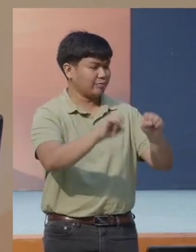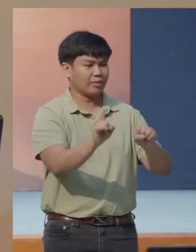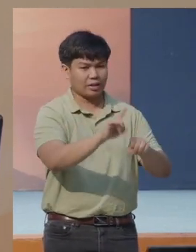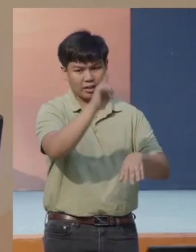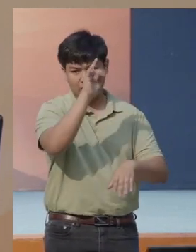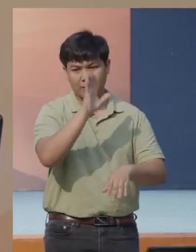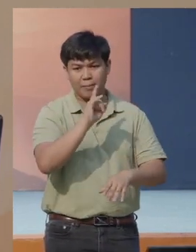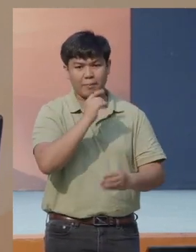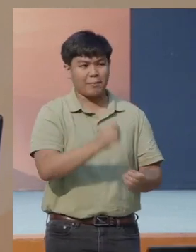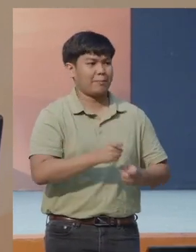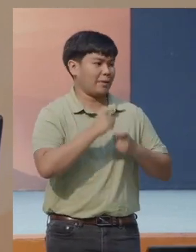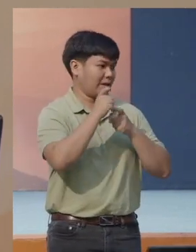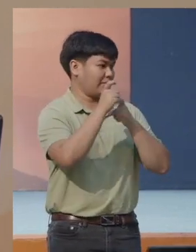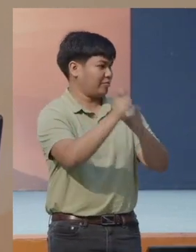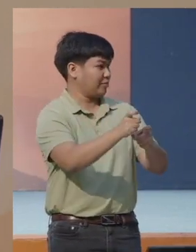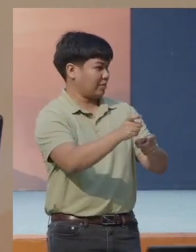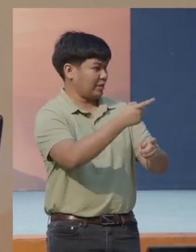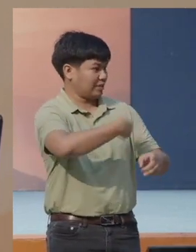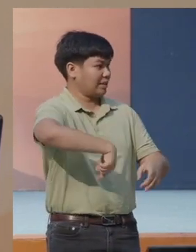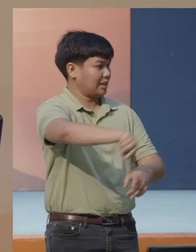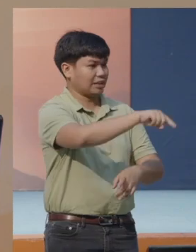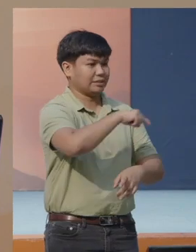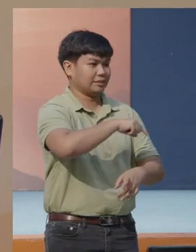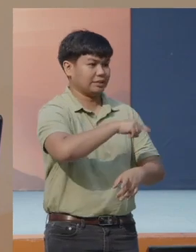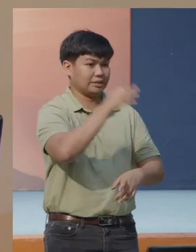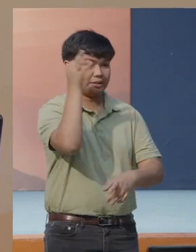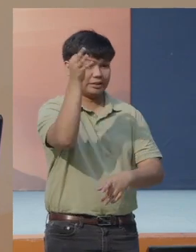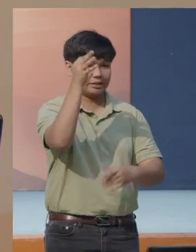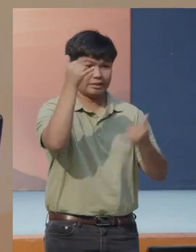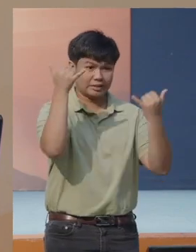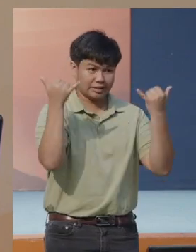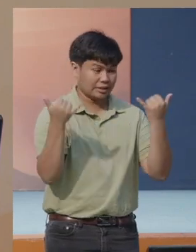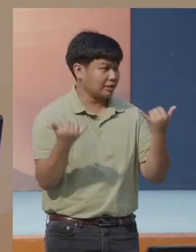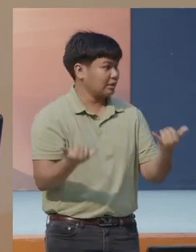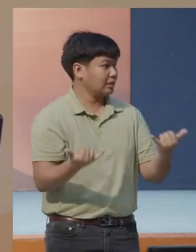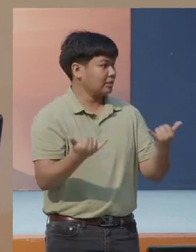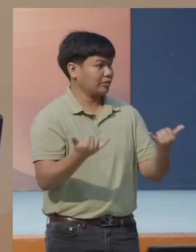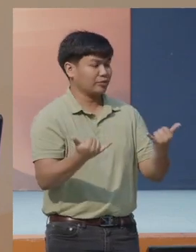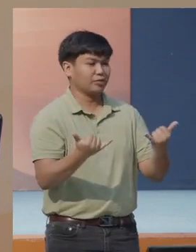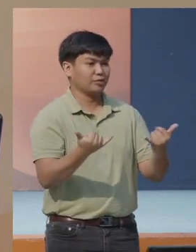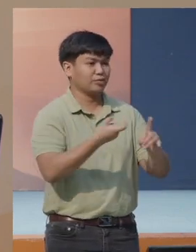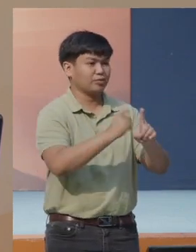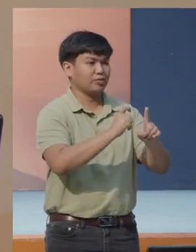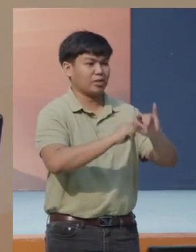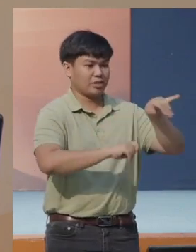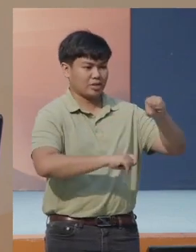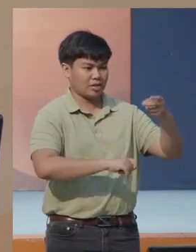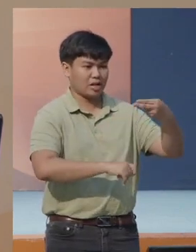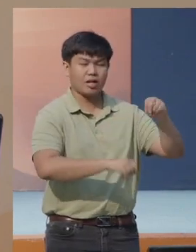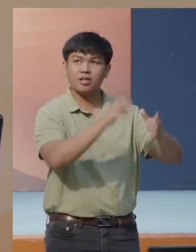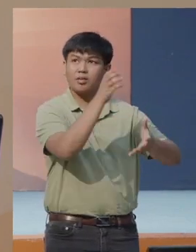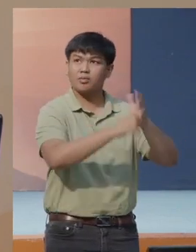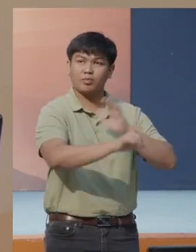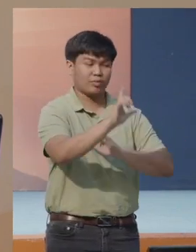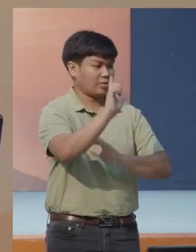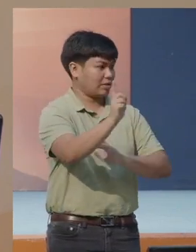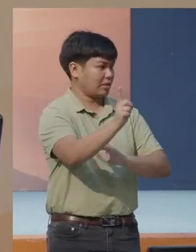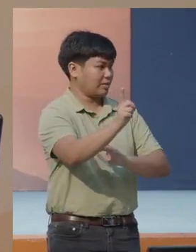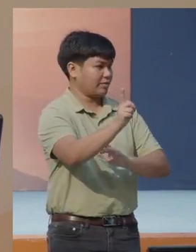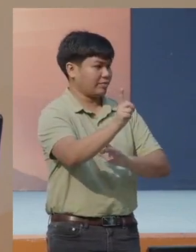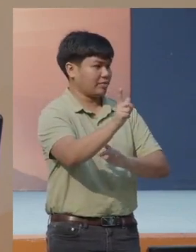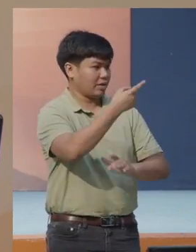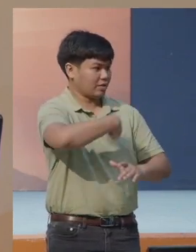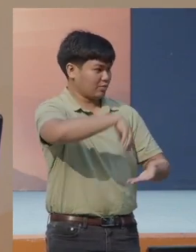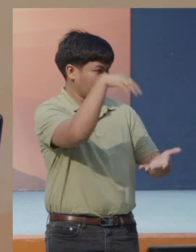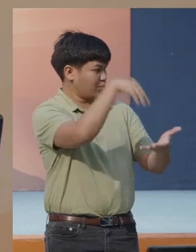What God Has Given. At ang sermon po natin ngayon, based on John 20 verses 1 to 9, ay tinatawag nating